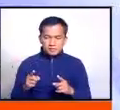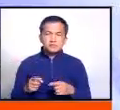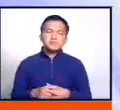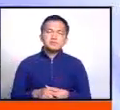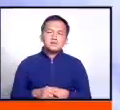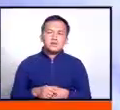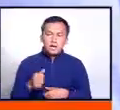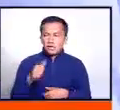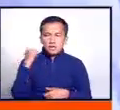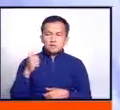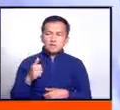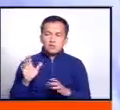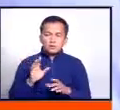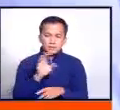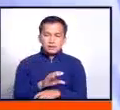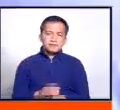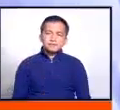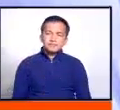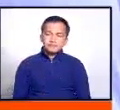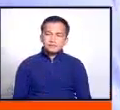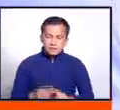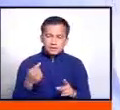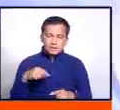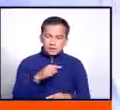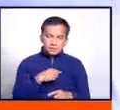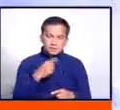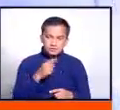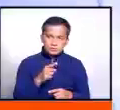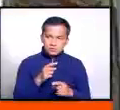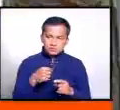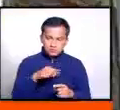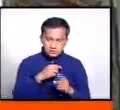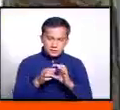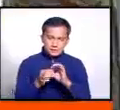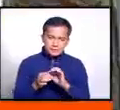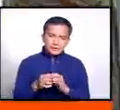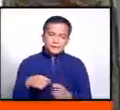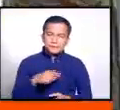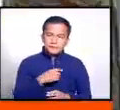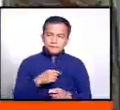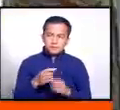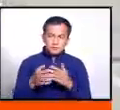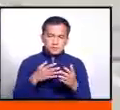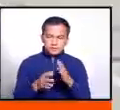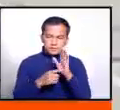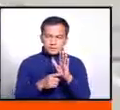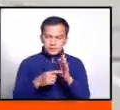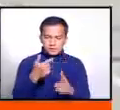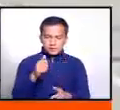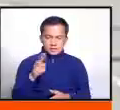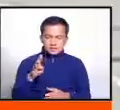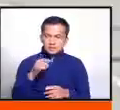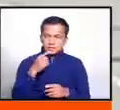kung ayaw, huwag pilitin. Pero kami naman kasi sir, talaga nakikisa kami. Sa kabila ng strike, sinabi ng Grab na